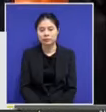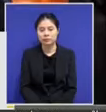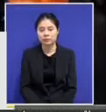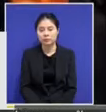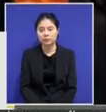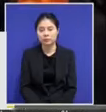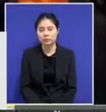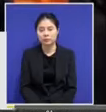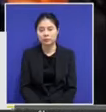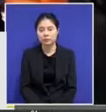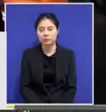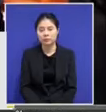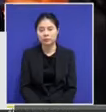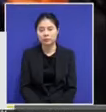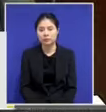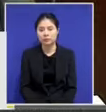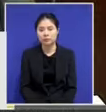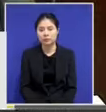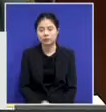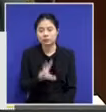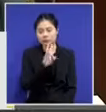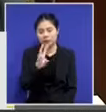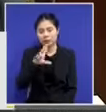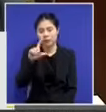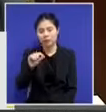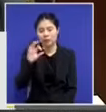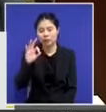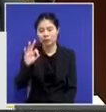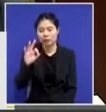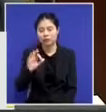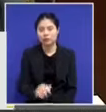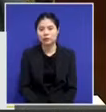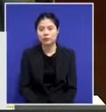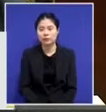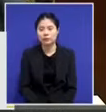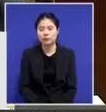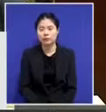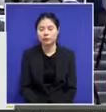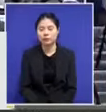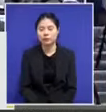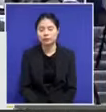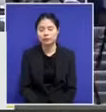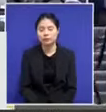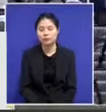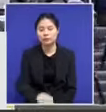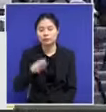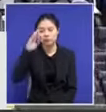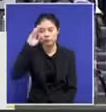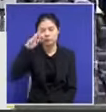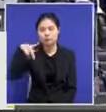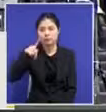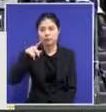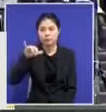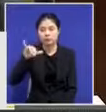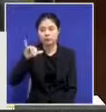ายธนาธรจึงรุ่งเรืองกิจครับ 729นายอาจพลสันไตรภพ พลเอกประยุทธ์จันทร์โอชา